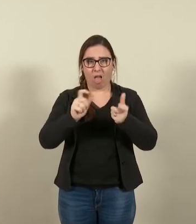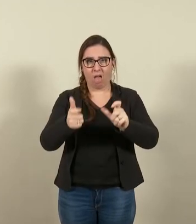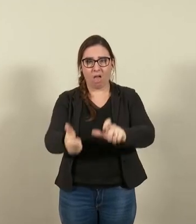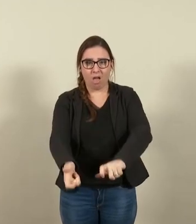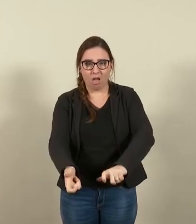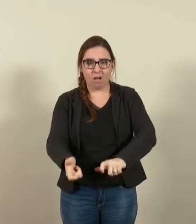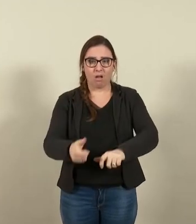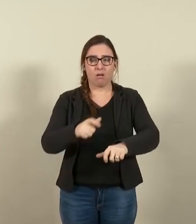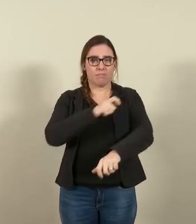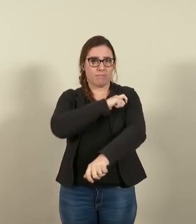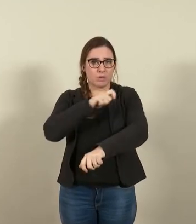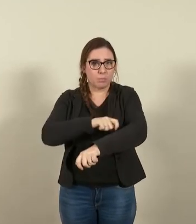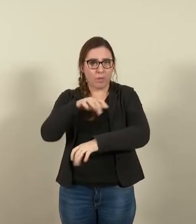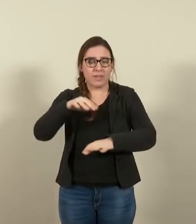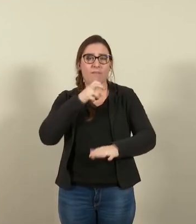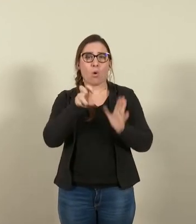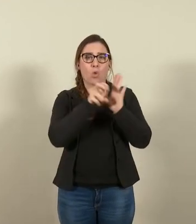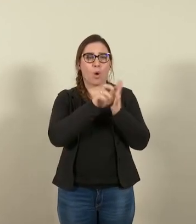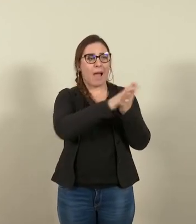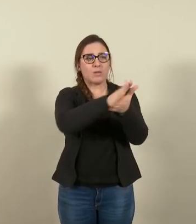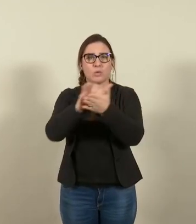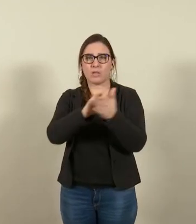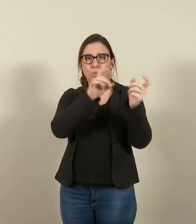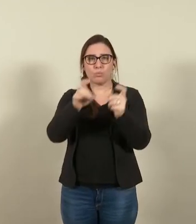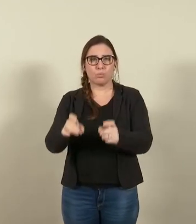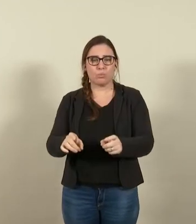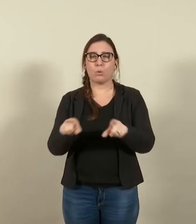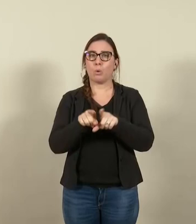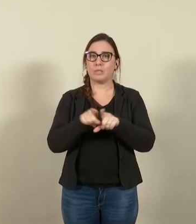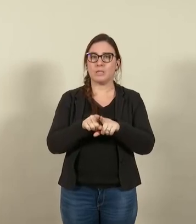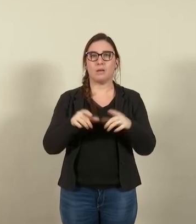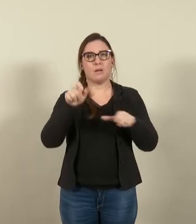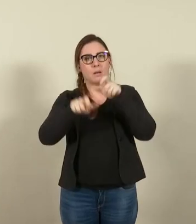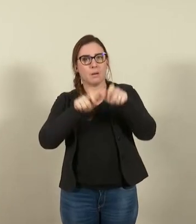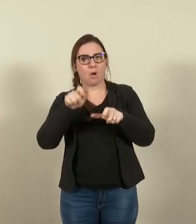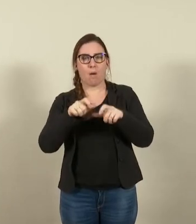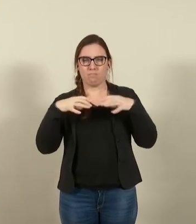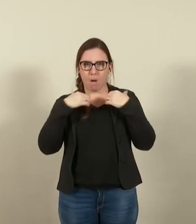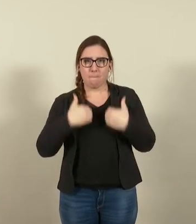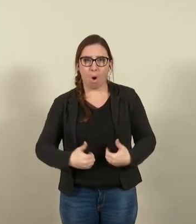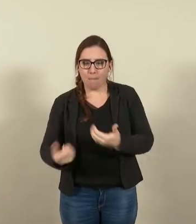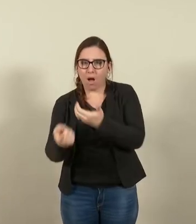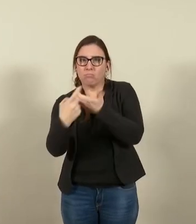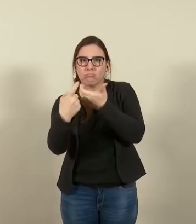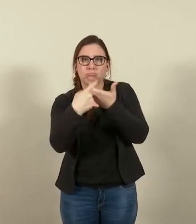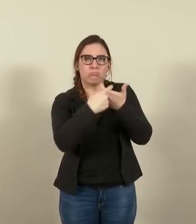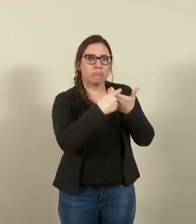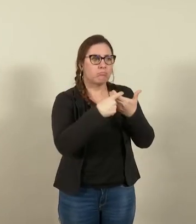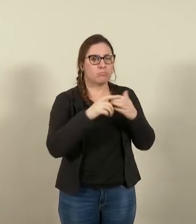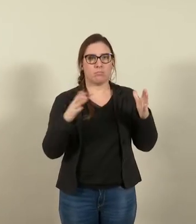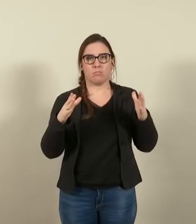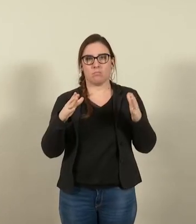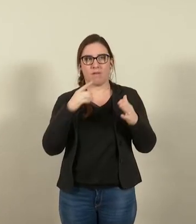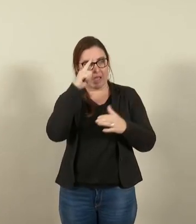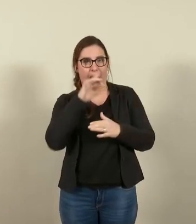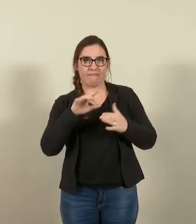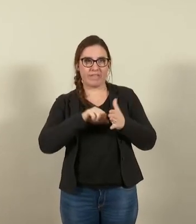du tissu sportif grenoblois pour faire rentrer des membres qui contribueront surtout à verrouiller les avis